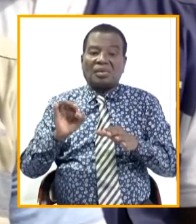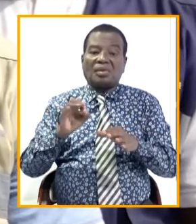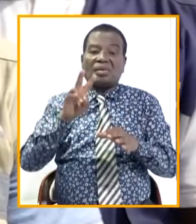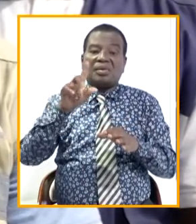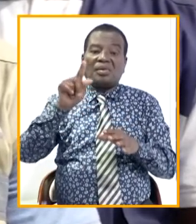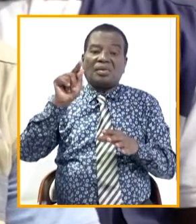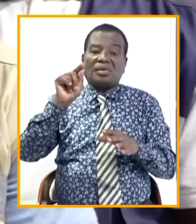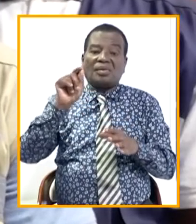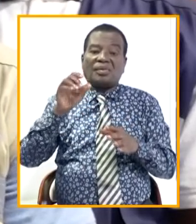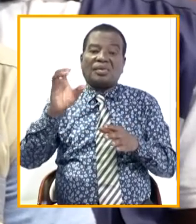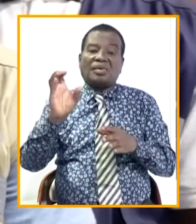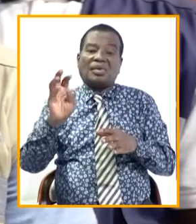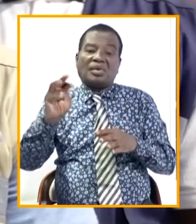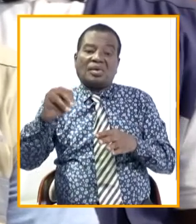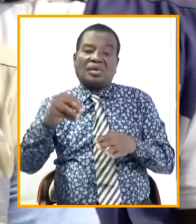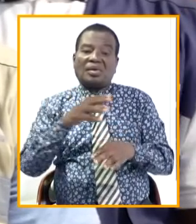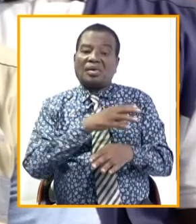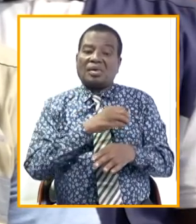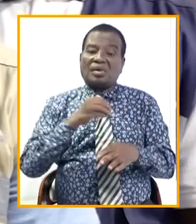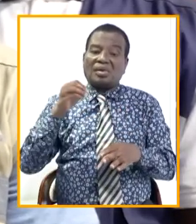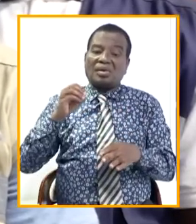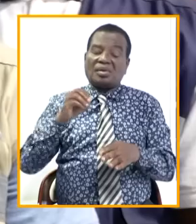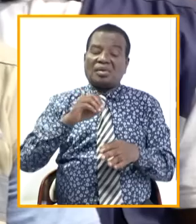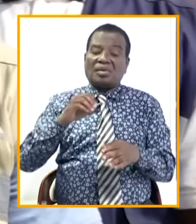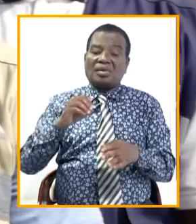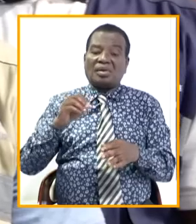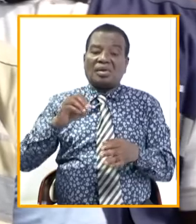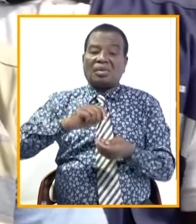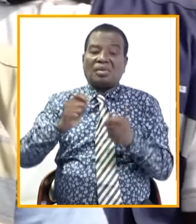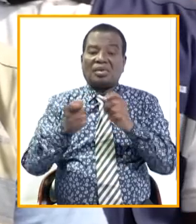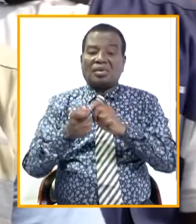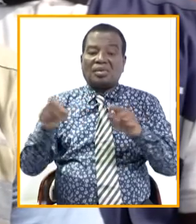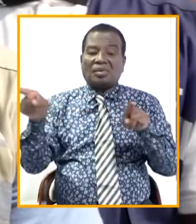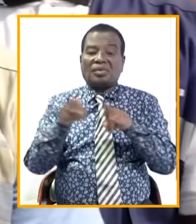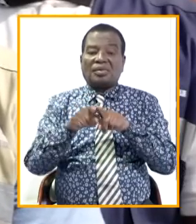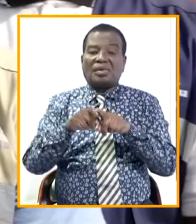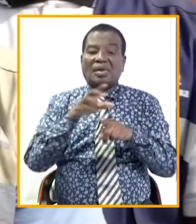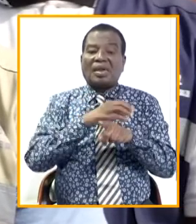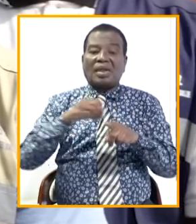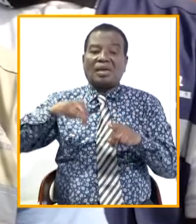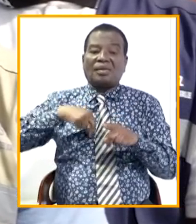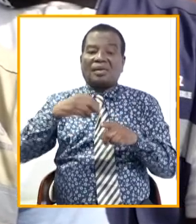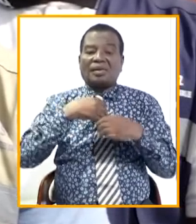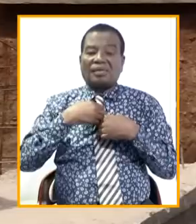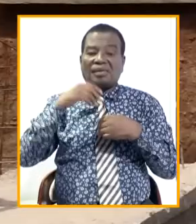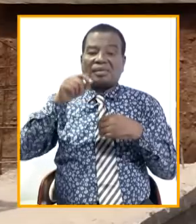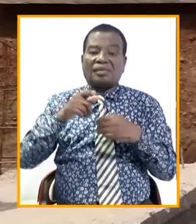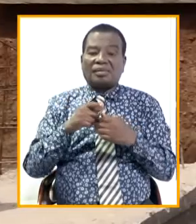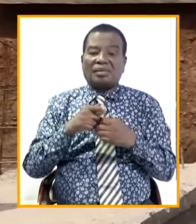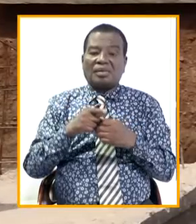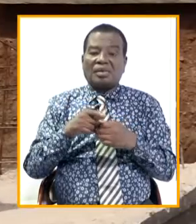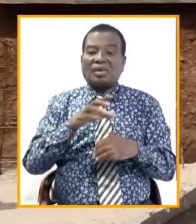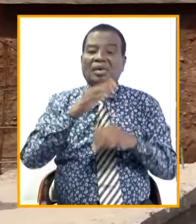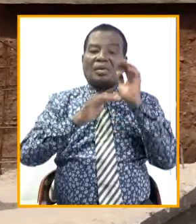20 cm. En couche de base, nous avons du gravier latéritique sélectionné, amélioré au ciment. Et en couche de roulement, nous avons du béton bitumineux. Et